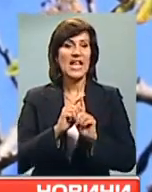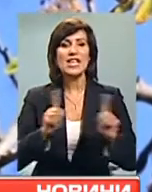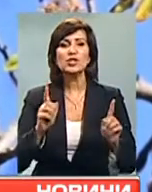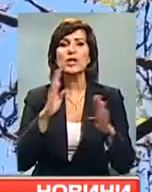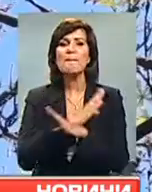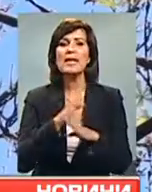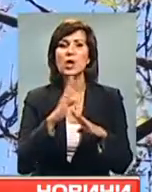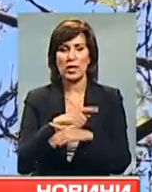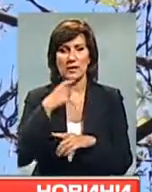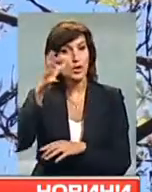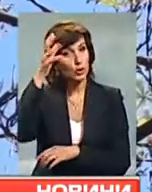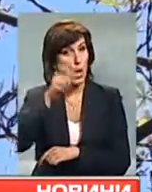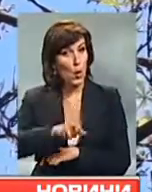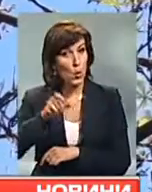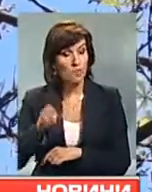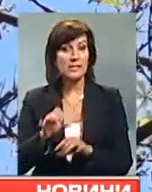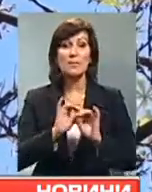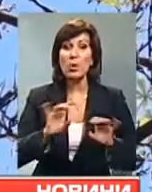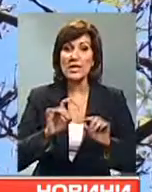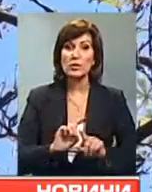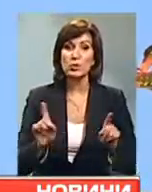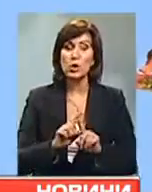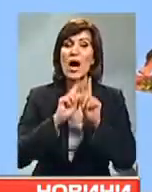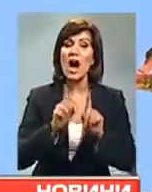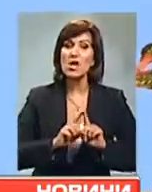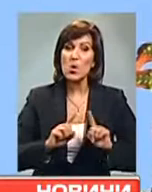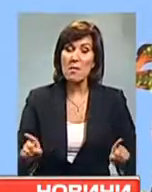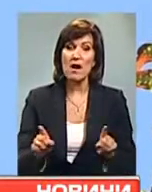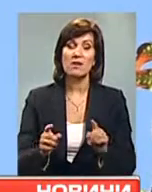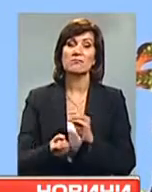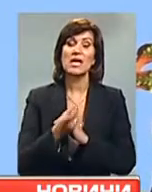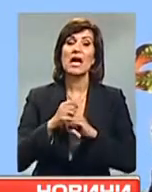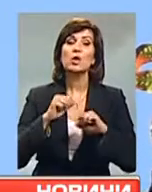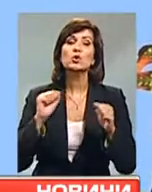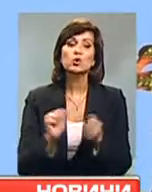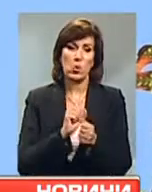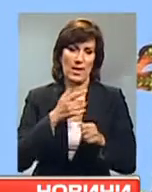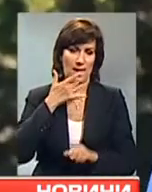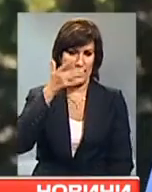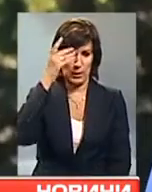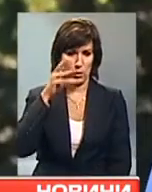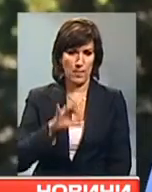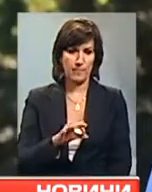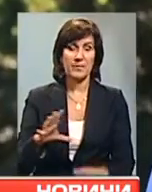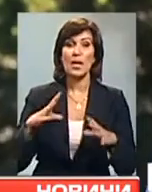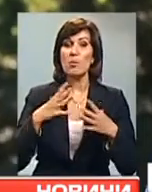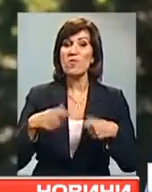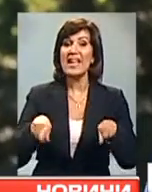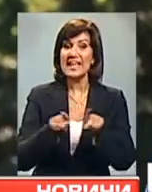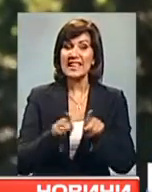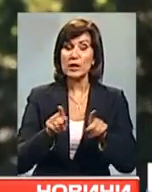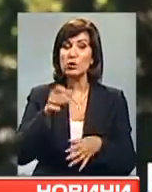мікроклімат, так кажуть науковці, і пояснюють, що аномалію спричинило сухе літо. Буває так,